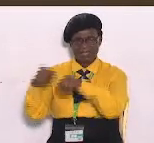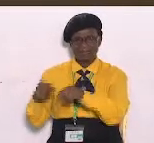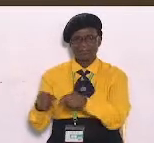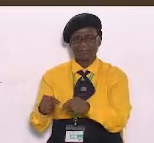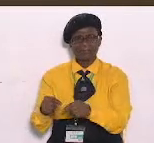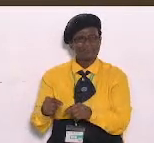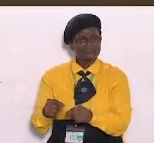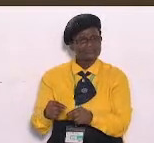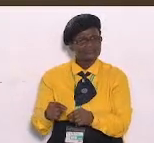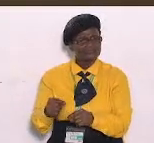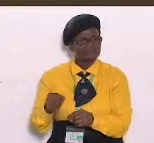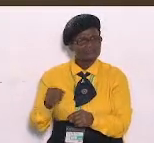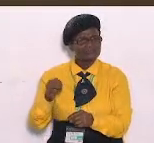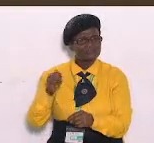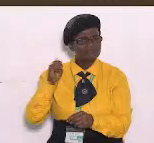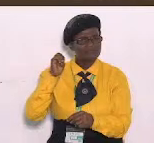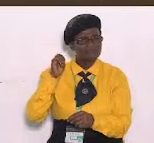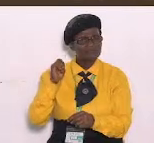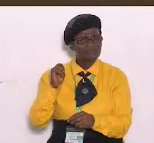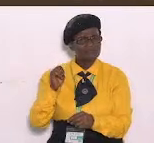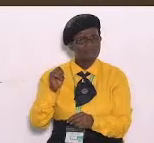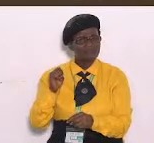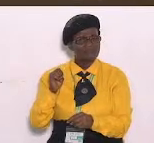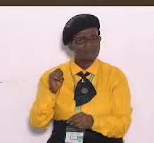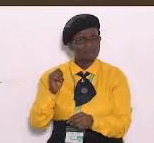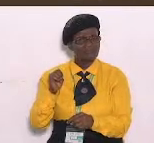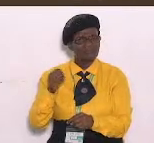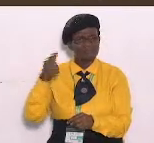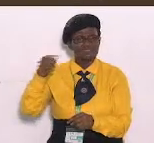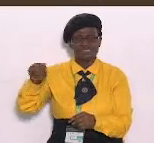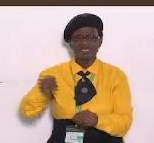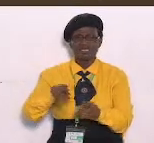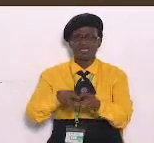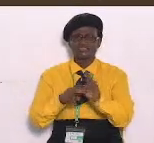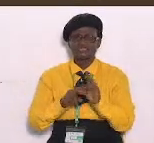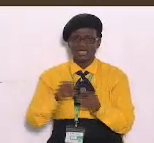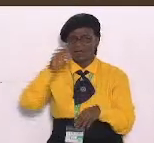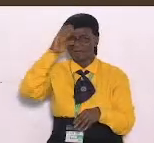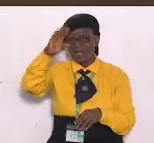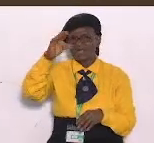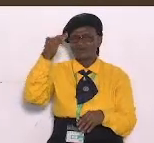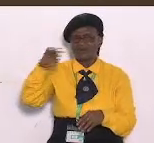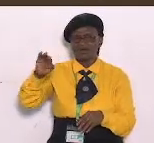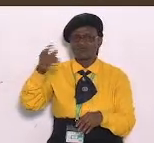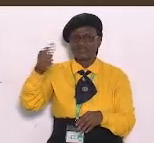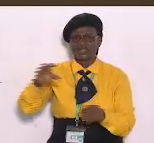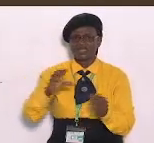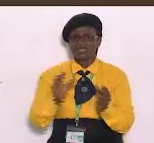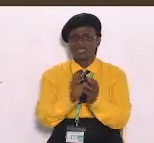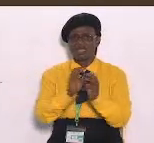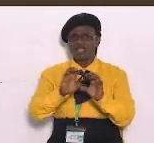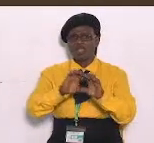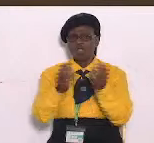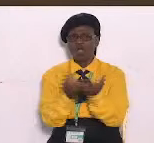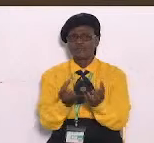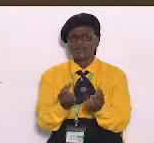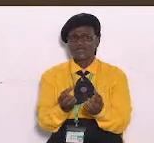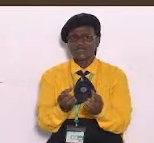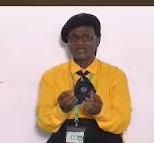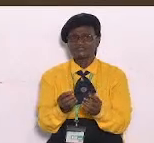venue il est parti au bureau il a rencontré le chef de la